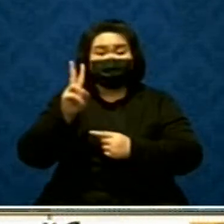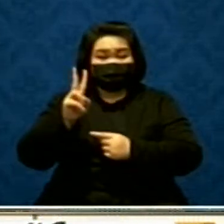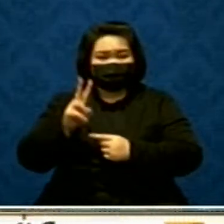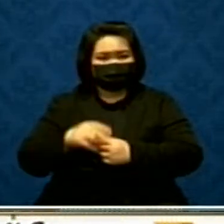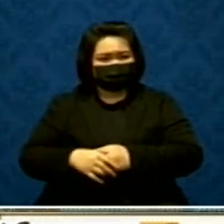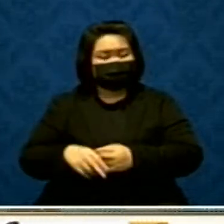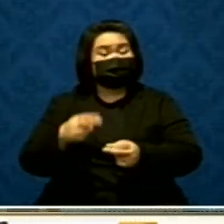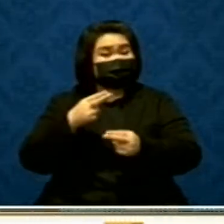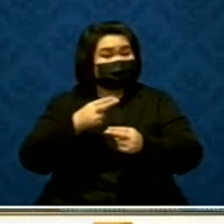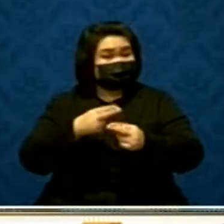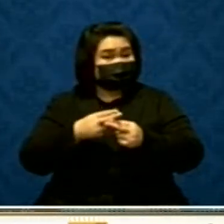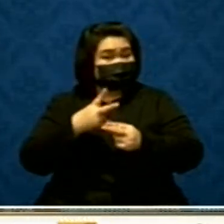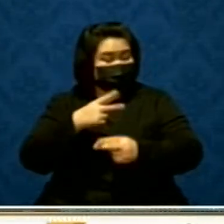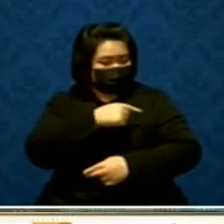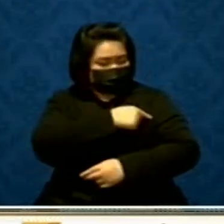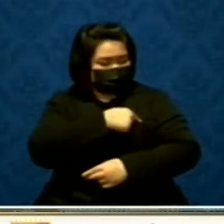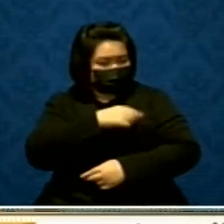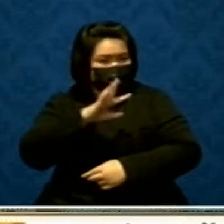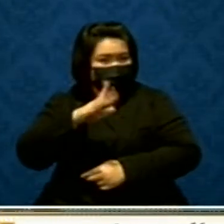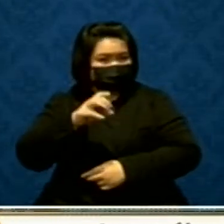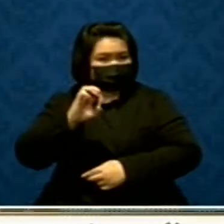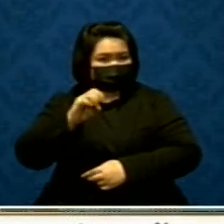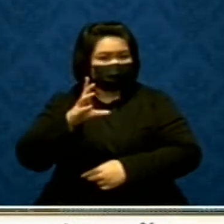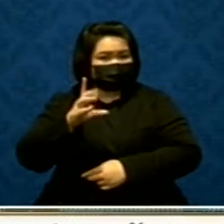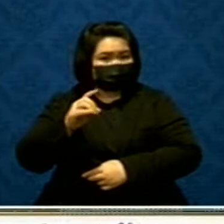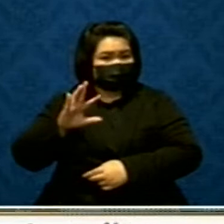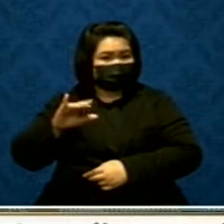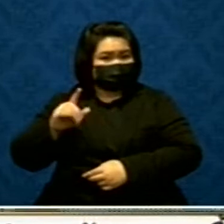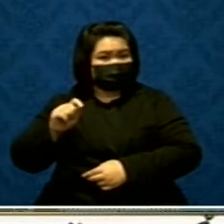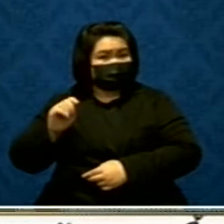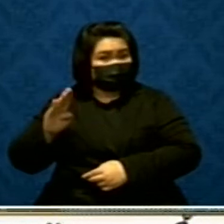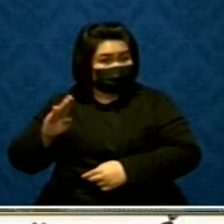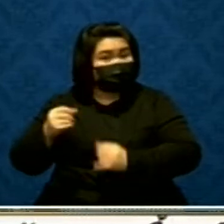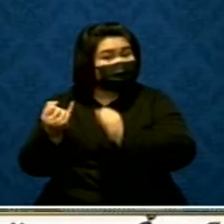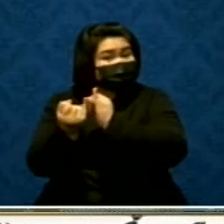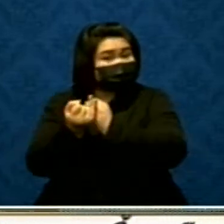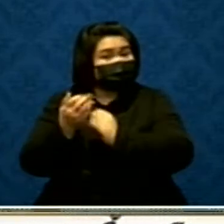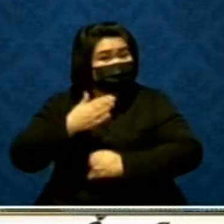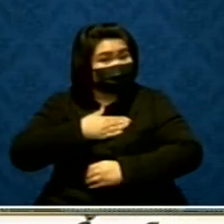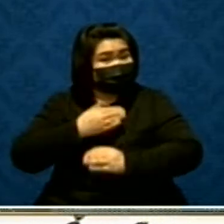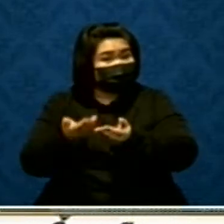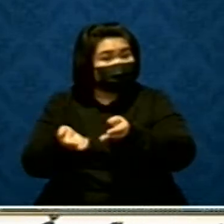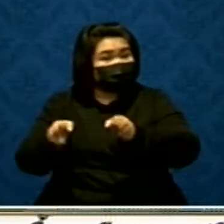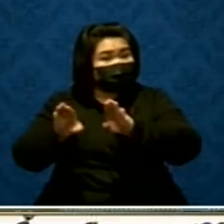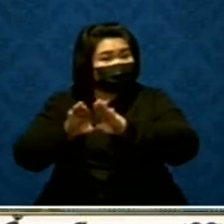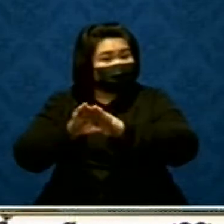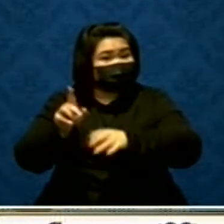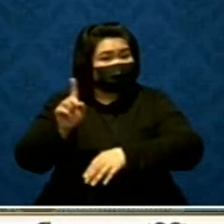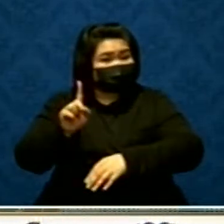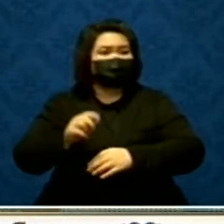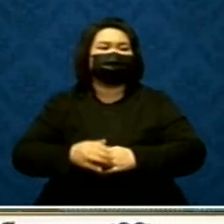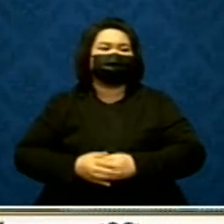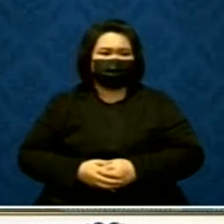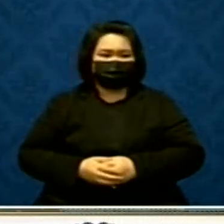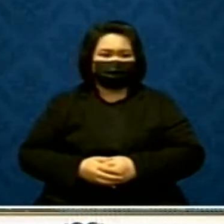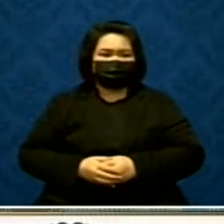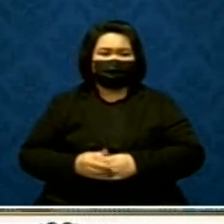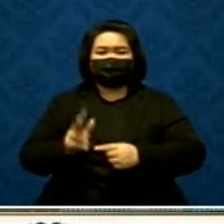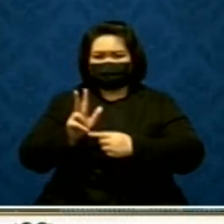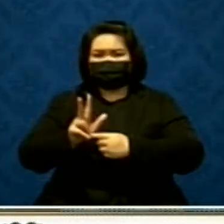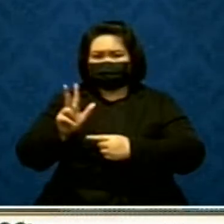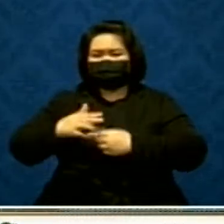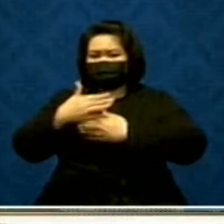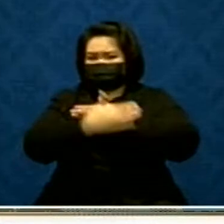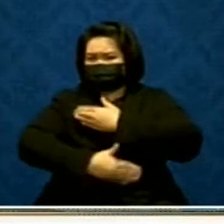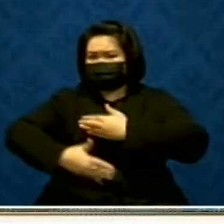ษัทที่ตั้งในพื้นที่มีความสัมพันธ์กับผมนะครับ3เนี่ยรถไฟเนี่ยต้องรีบเอาที่ดินที่เขากระโด